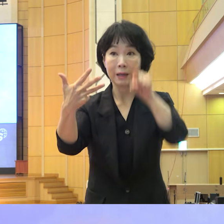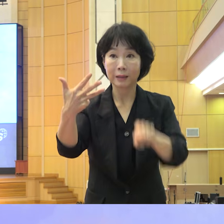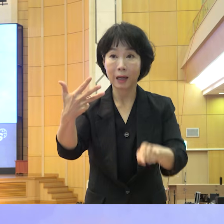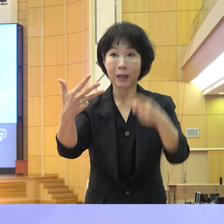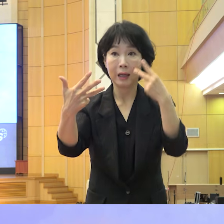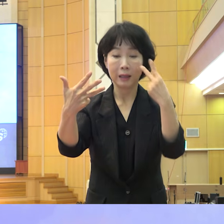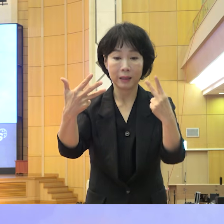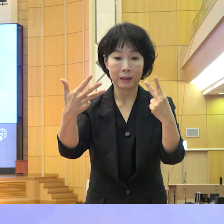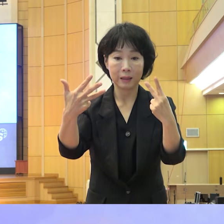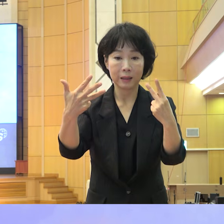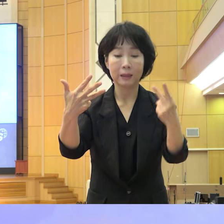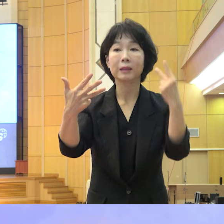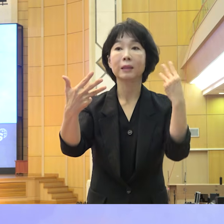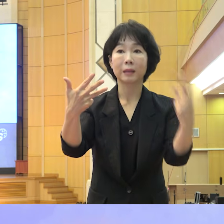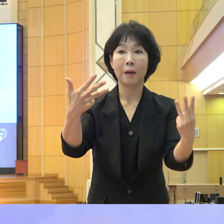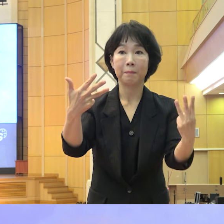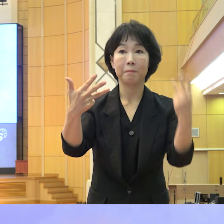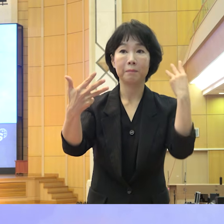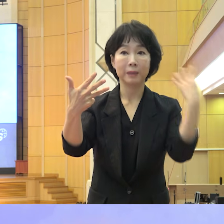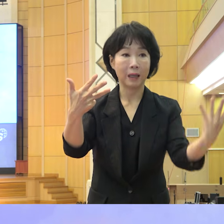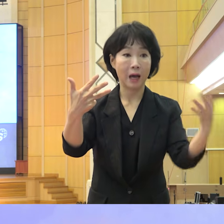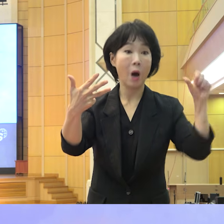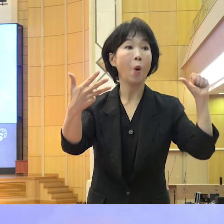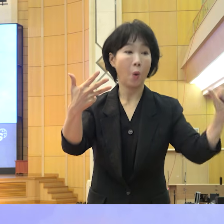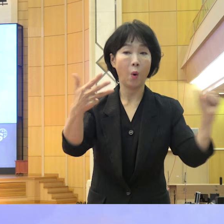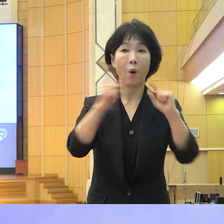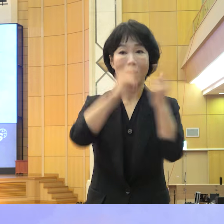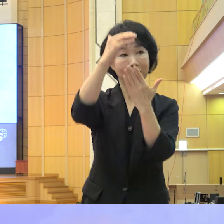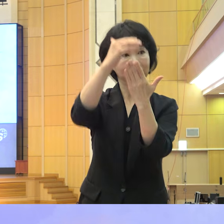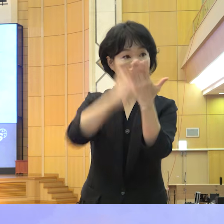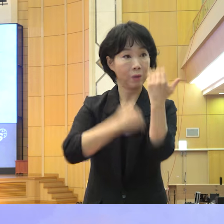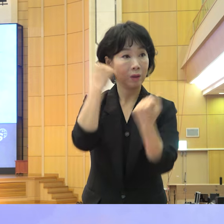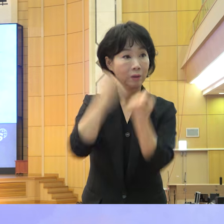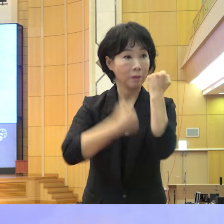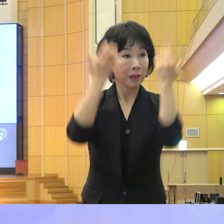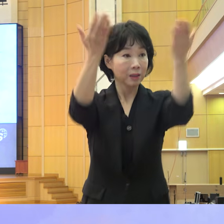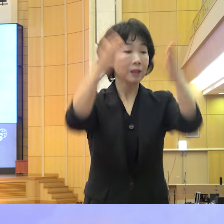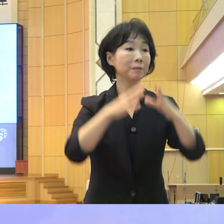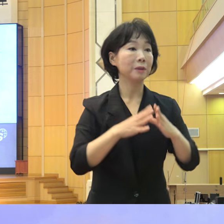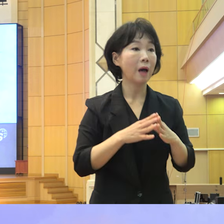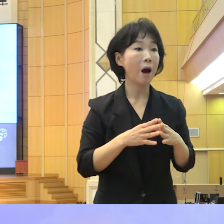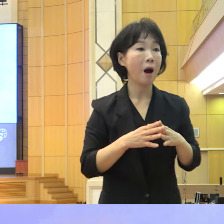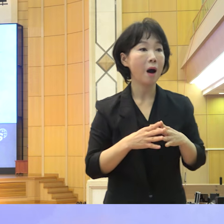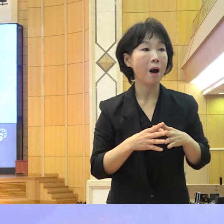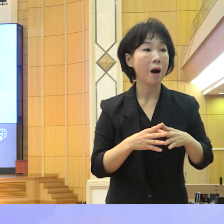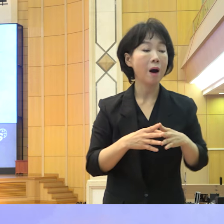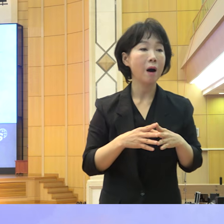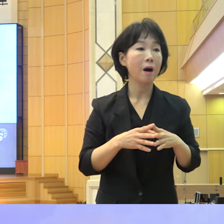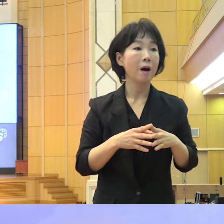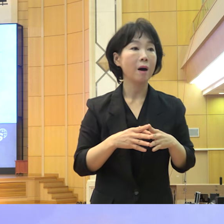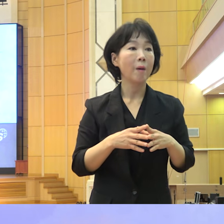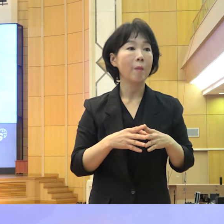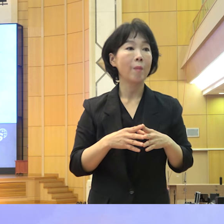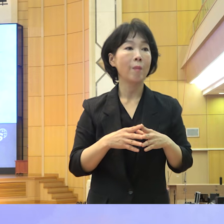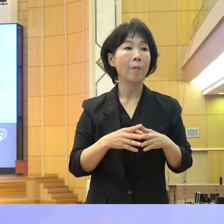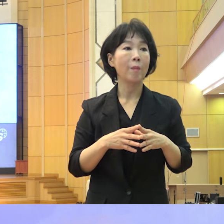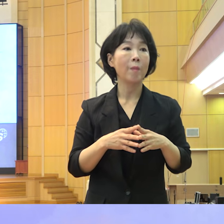신약 성경 요한복음 8장에서 2절에서